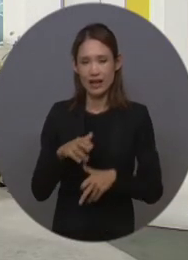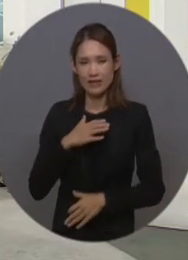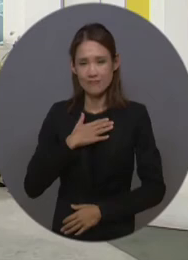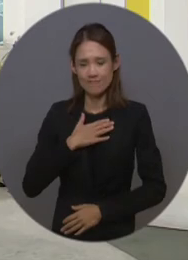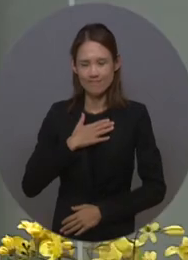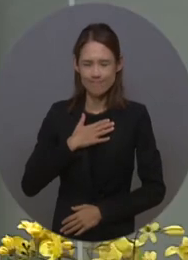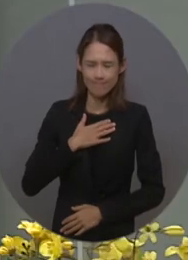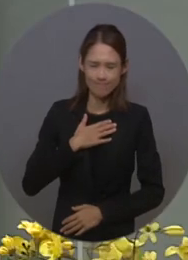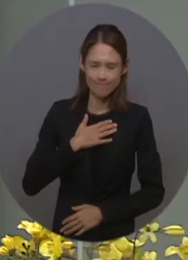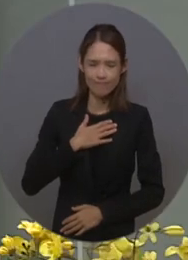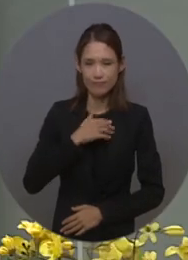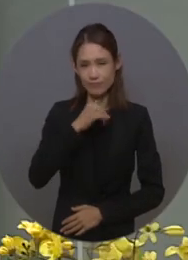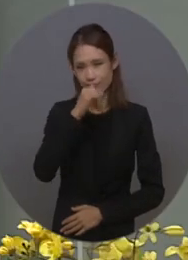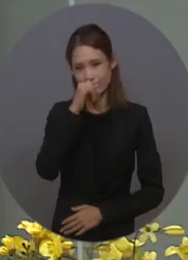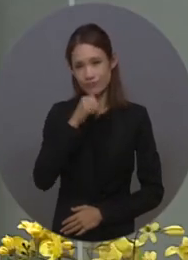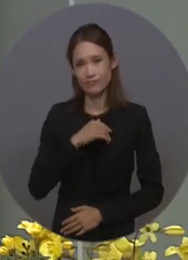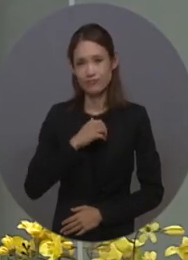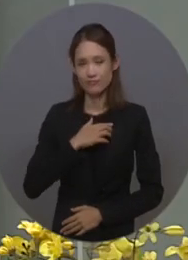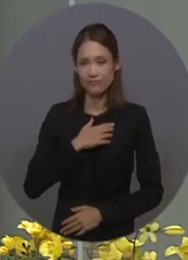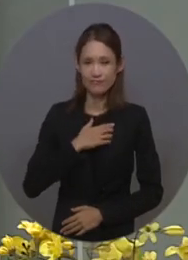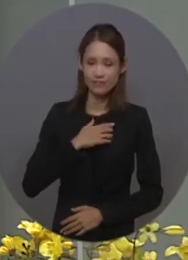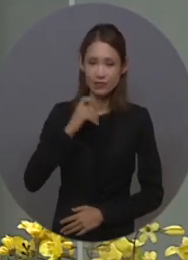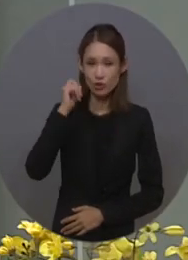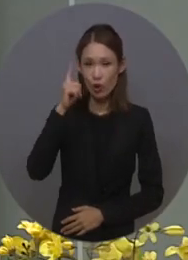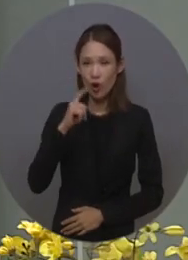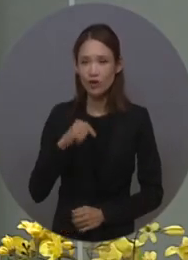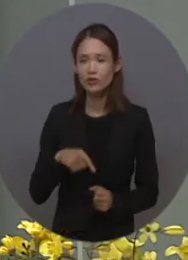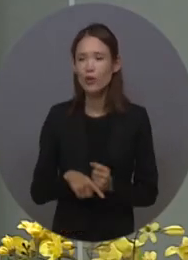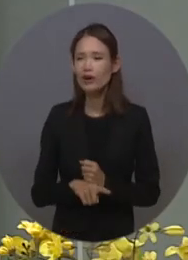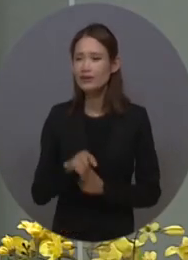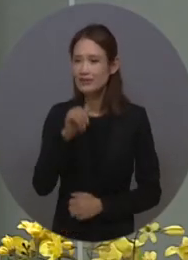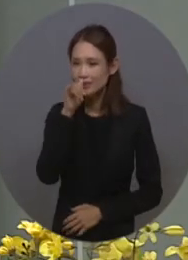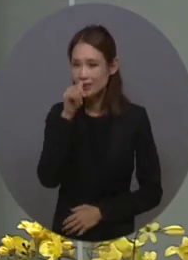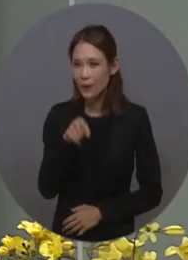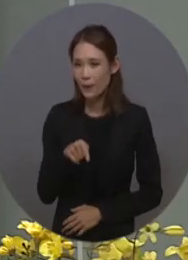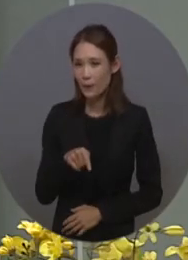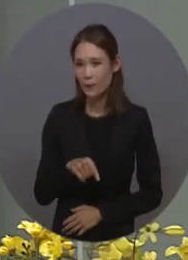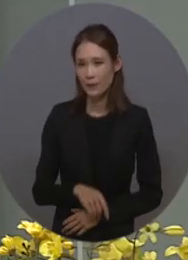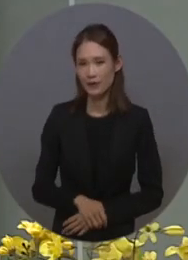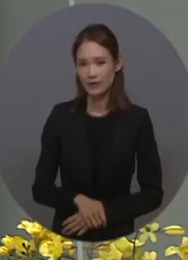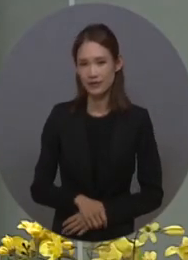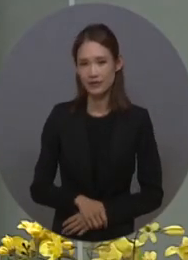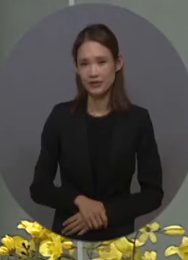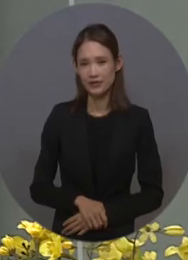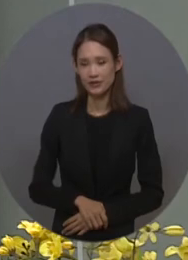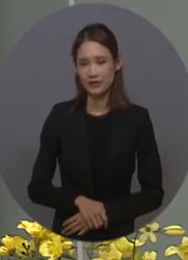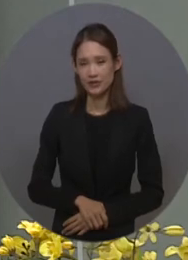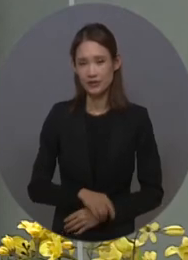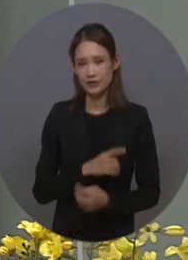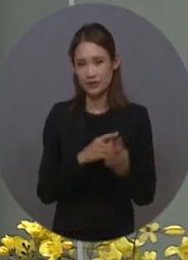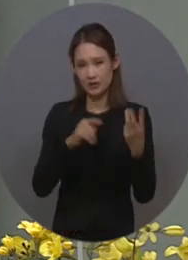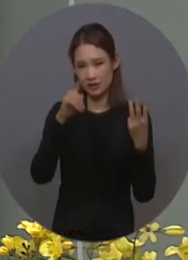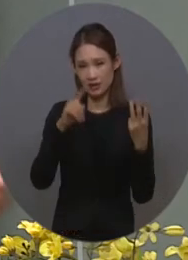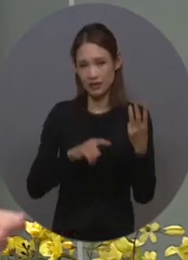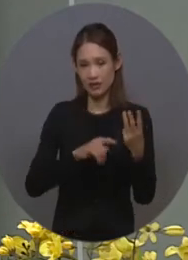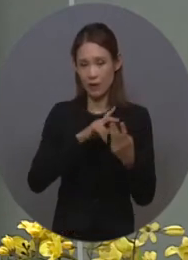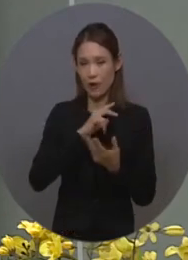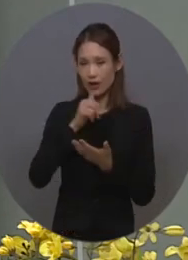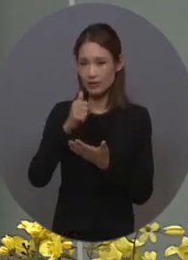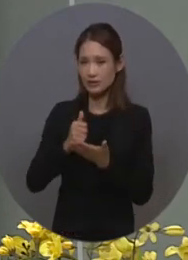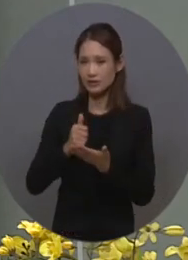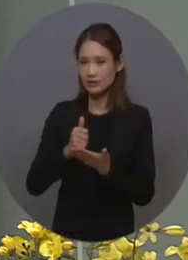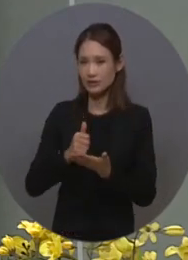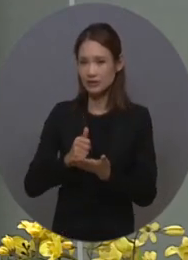뛰어나시잖아요. 근데 그 감수성이 뛰어난 게 원인이 있었더라고요. 근데 외삼촌이 박진희